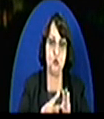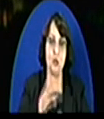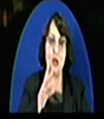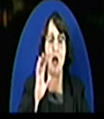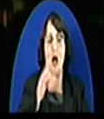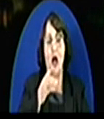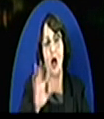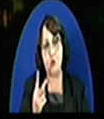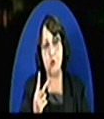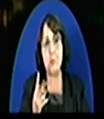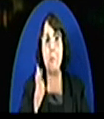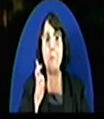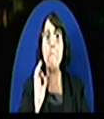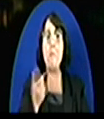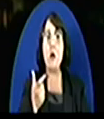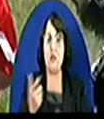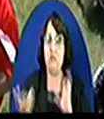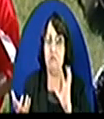багаас эхлүүлсэн байна.